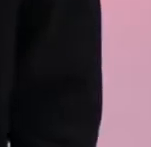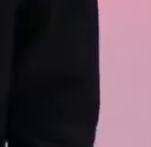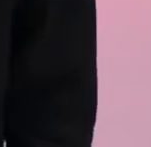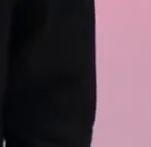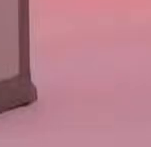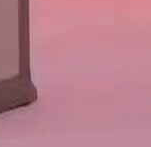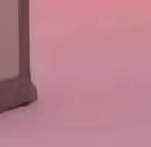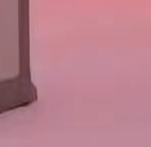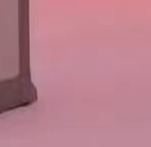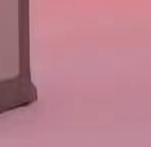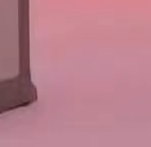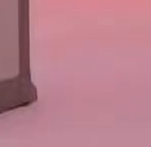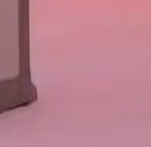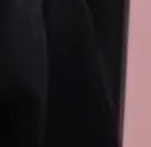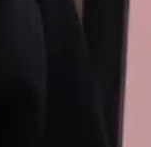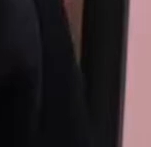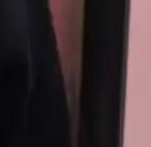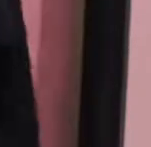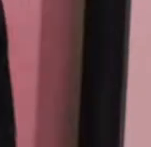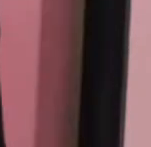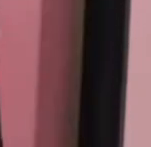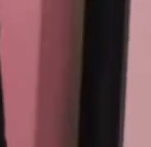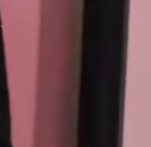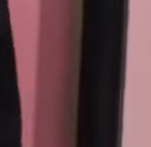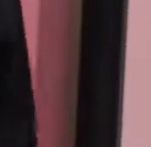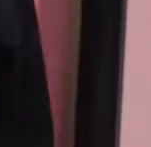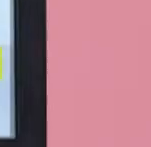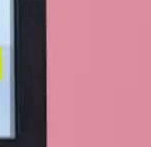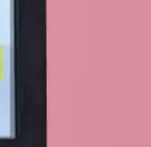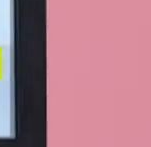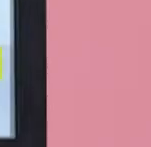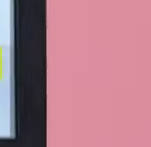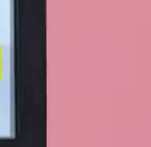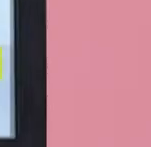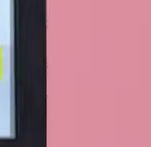Virus, Pak. Bawa apa kamu? Ini...